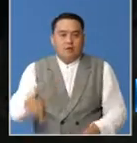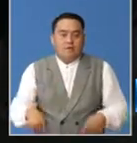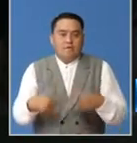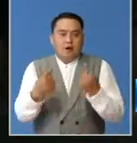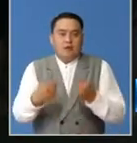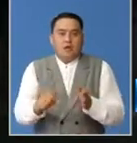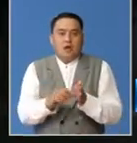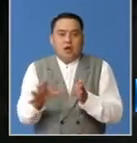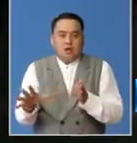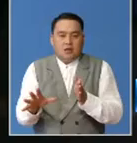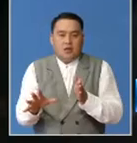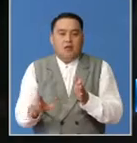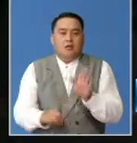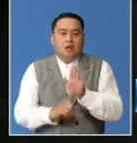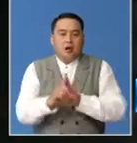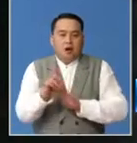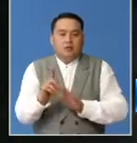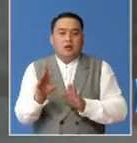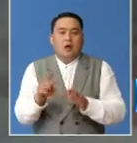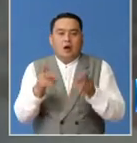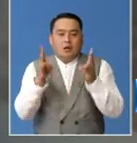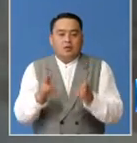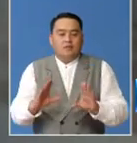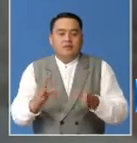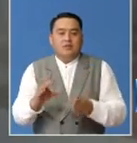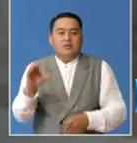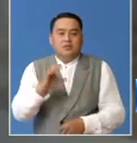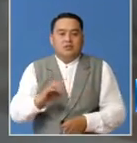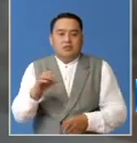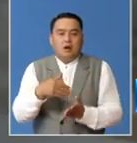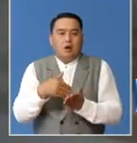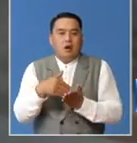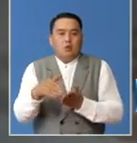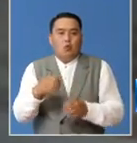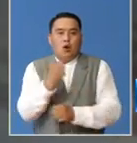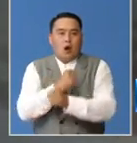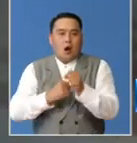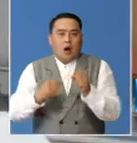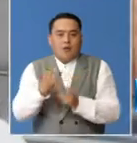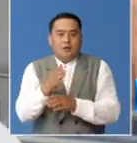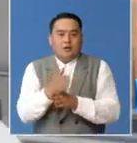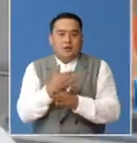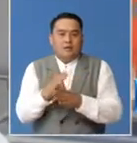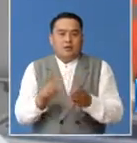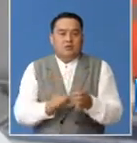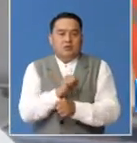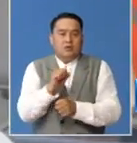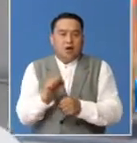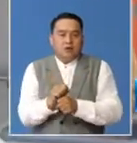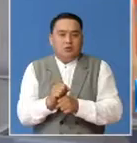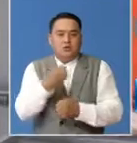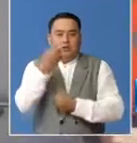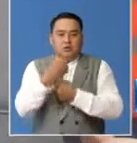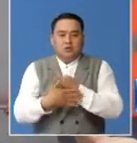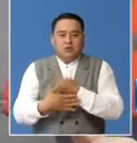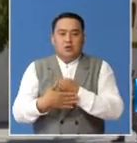в большинстве сетей, обесточенных из-за аварии. В среду днем произошел отказ оборудования на распределительной подстанции. В итоге